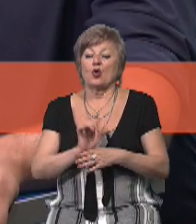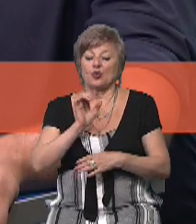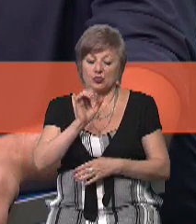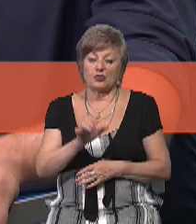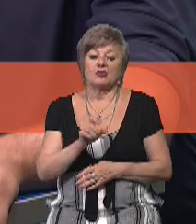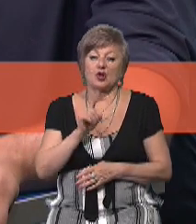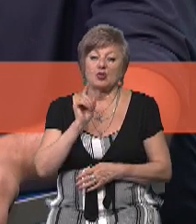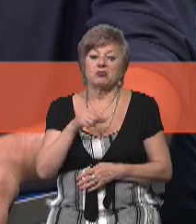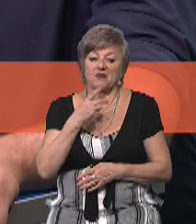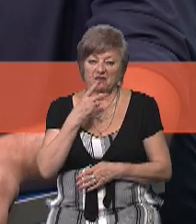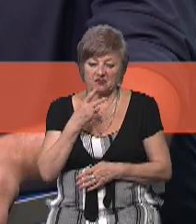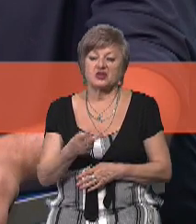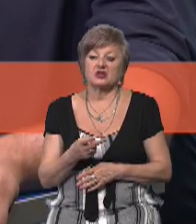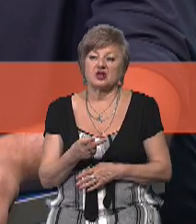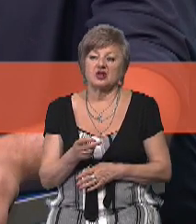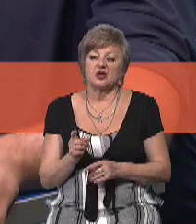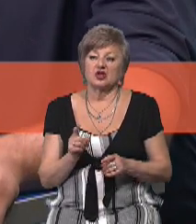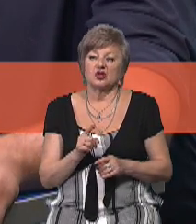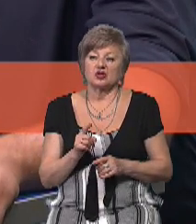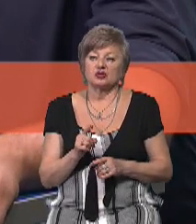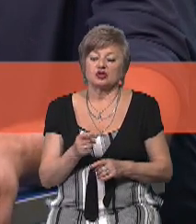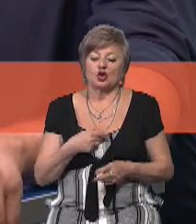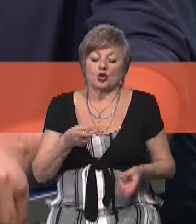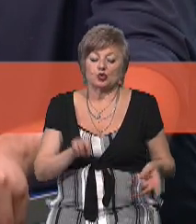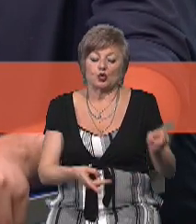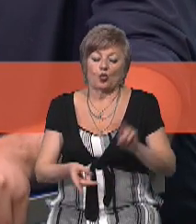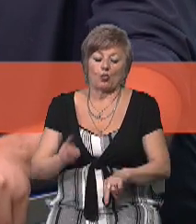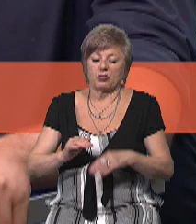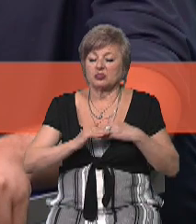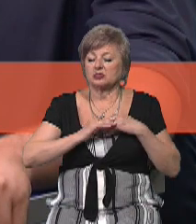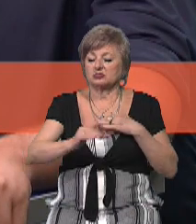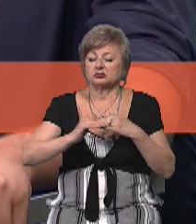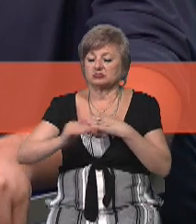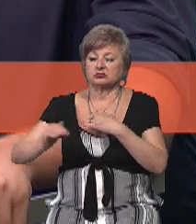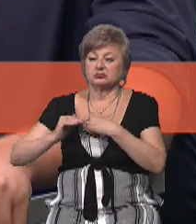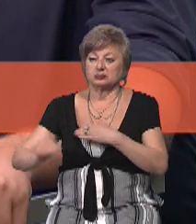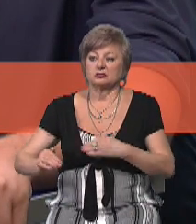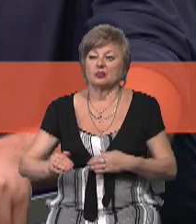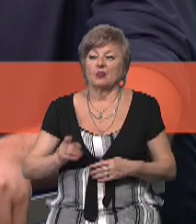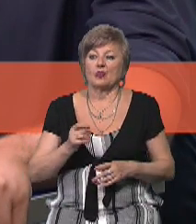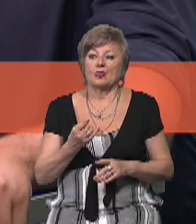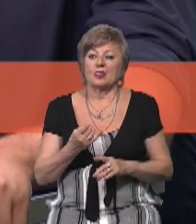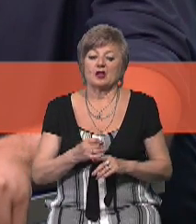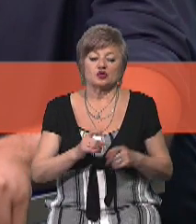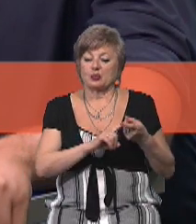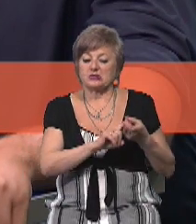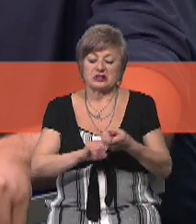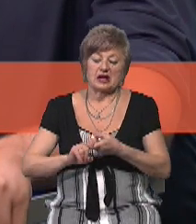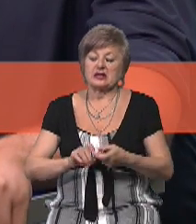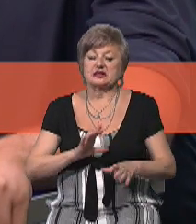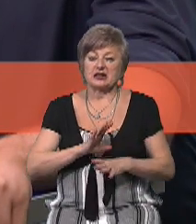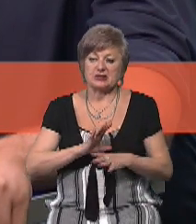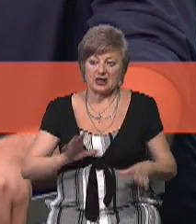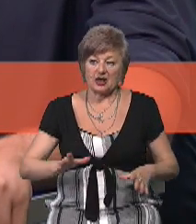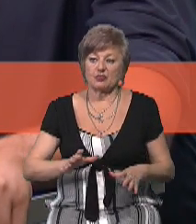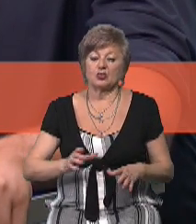розповідали, що дійсно плавні були вкриті от трупами цими. От їх примушували для того, щоб не було зарази ніякої,